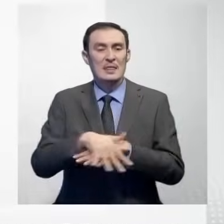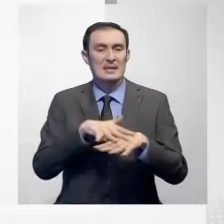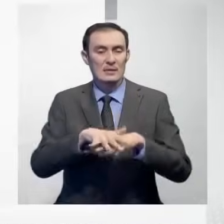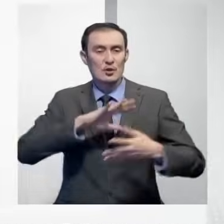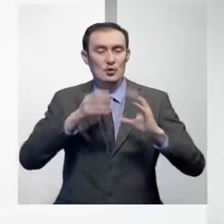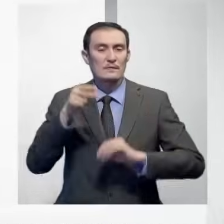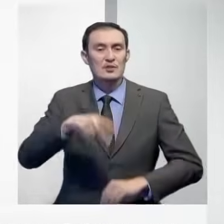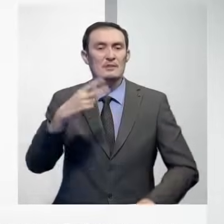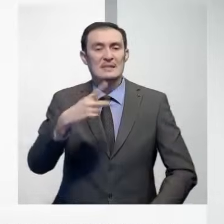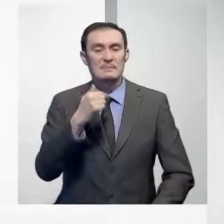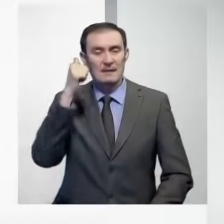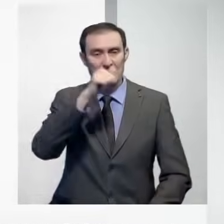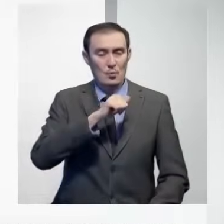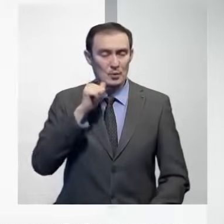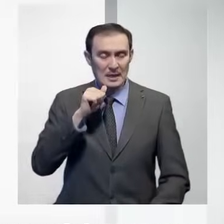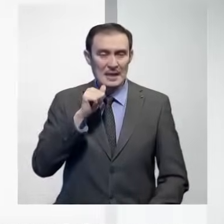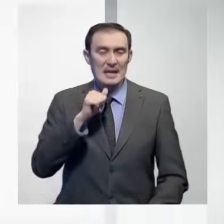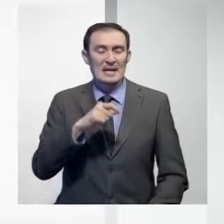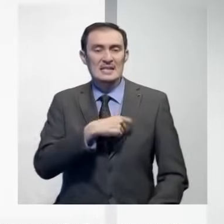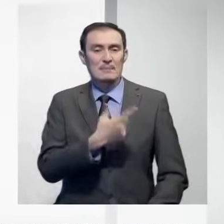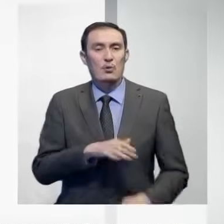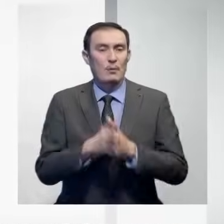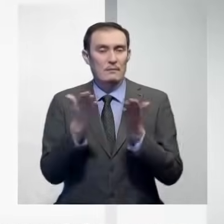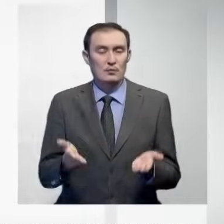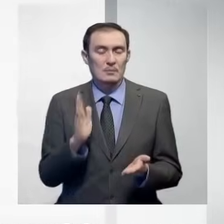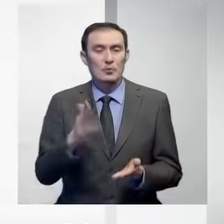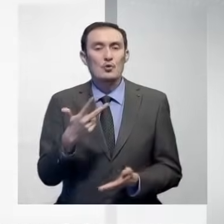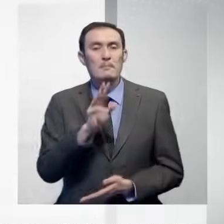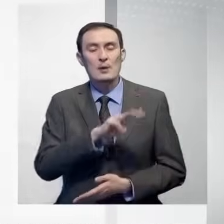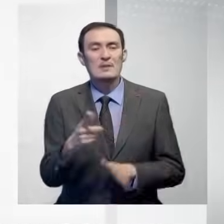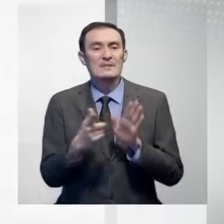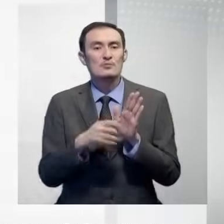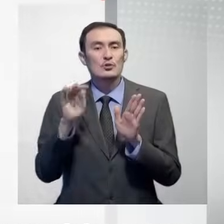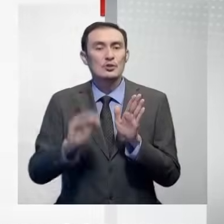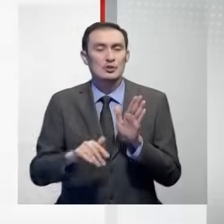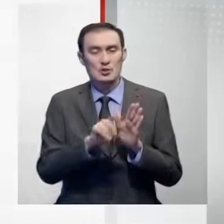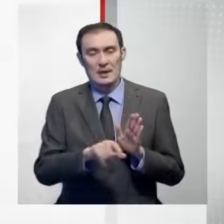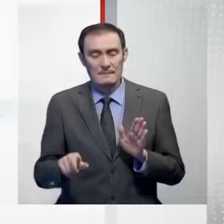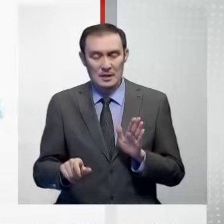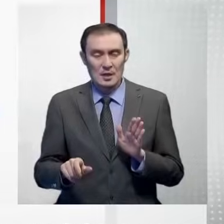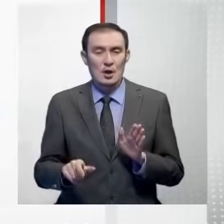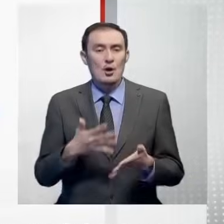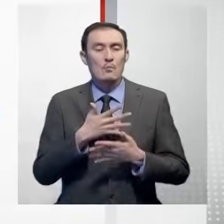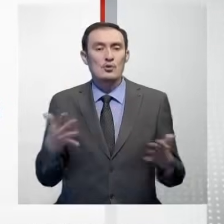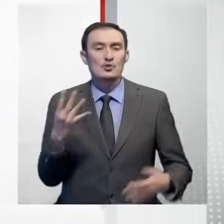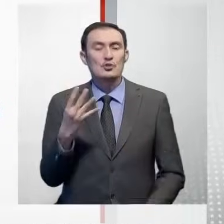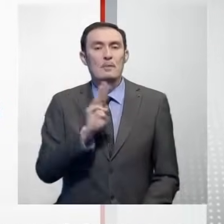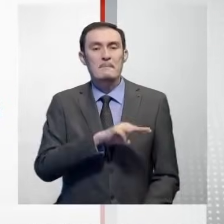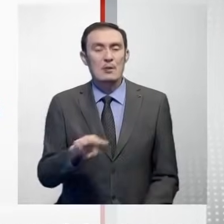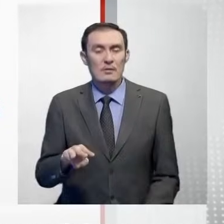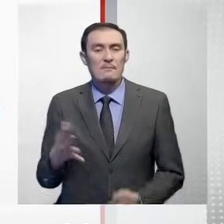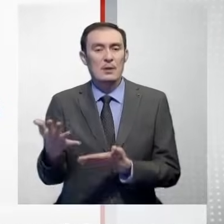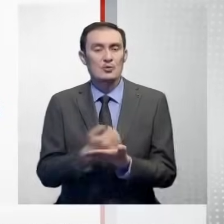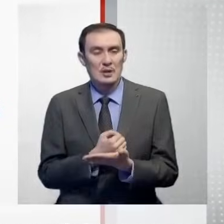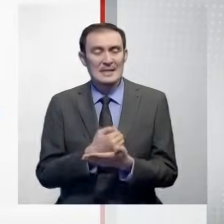итогам 2021 года диплом вуза был у 3 700 000 человек. Чуть больше 4 миллионов